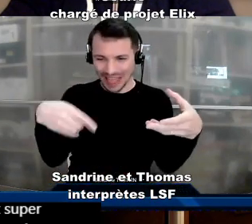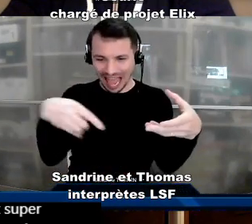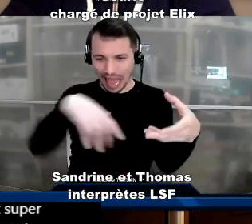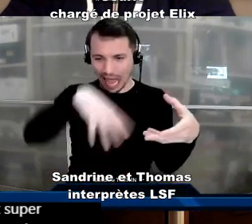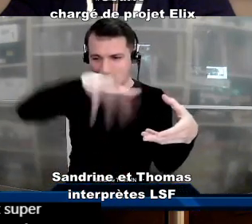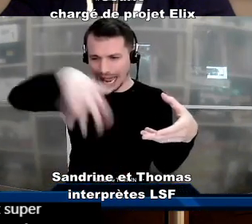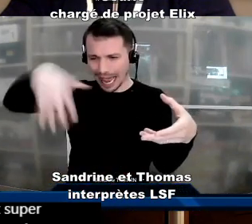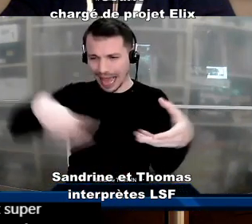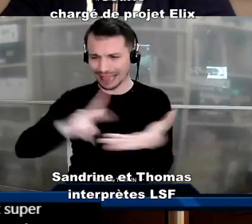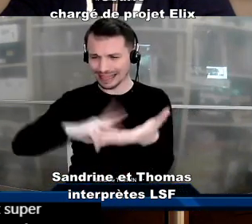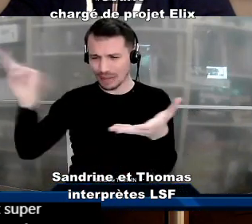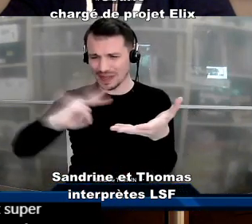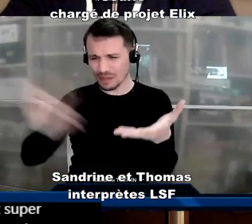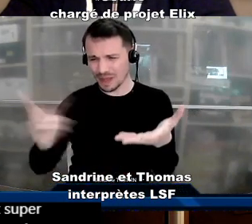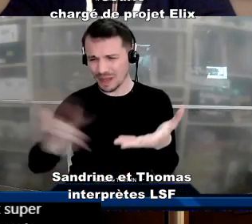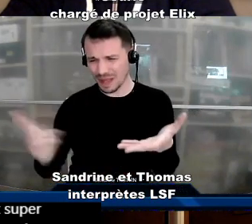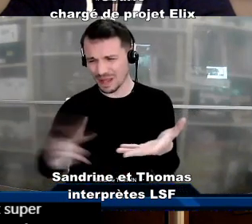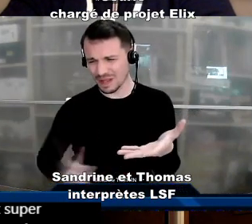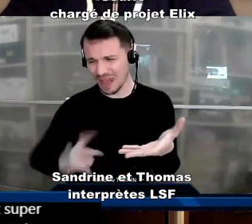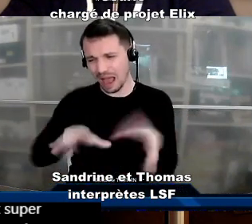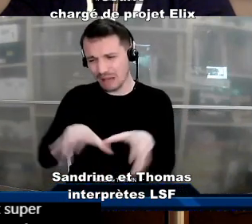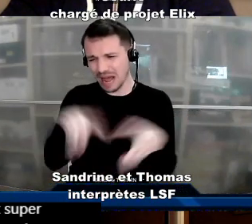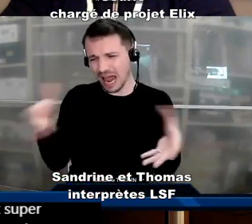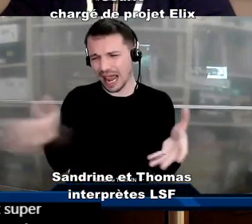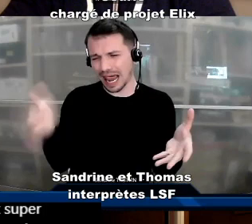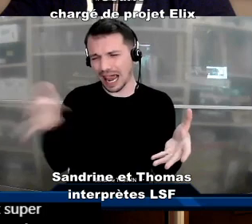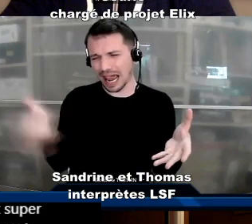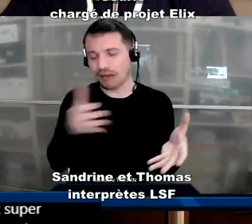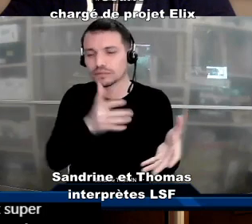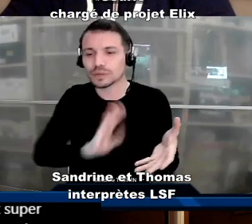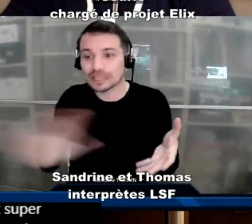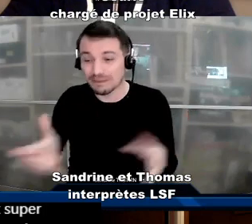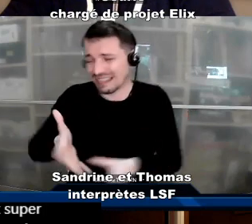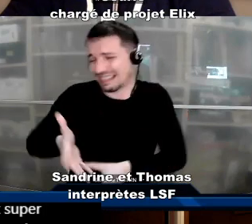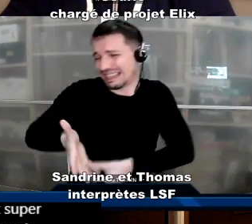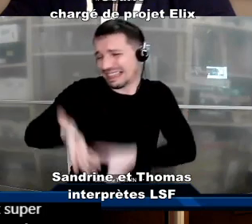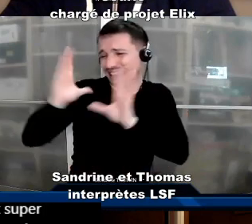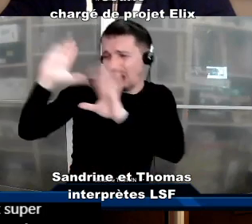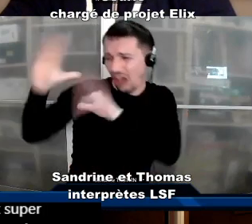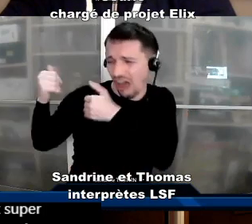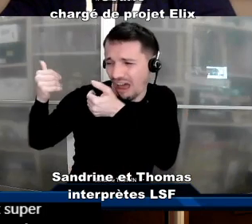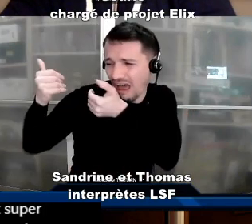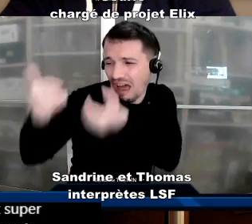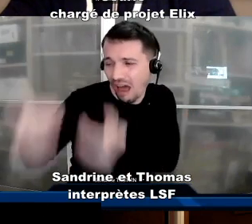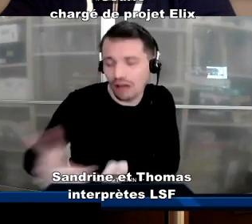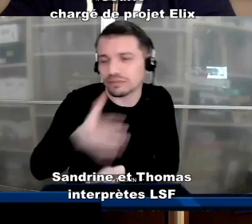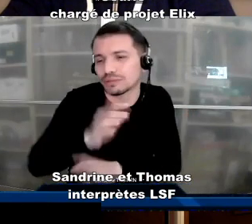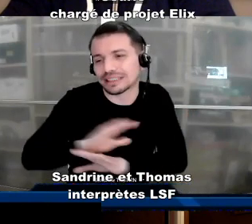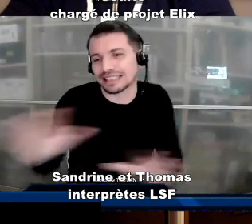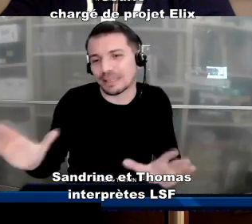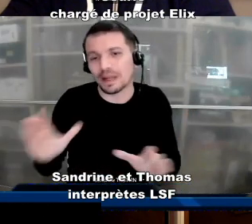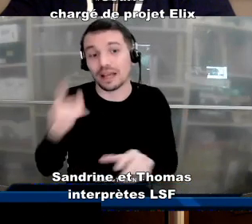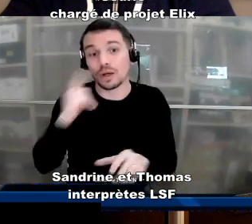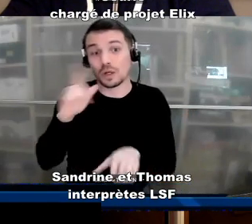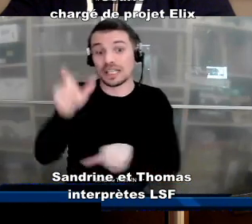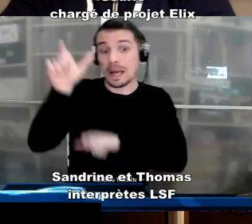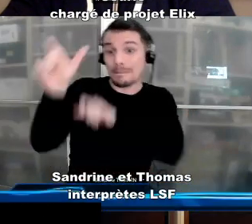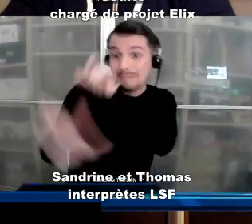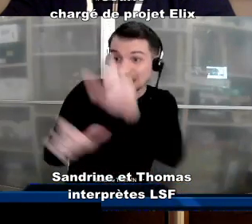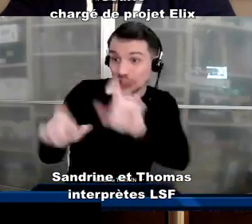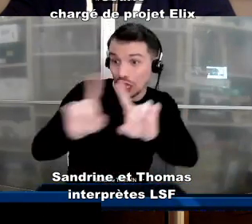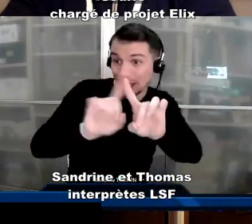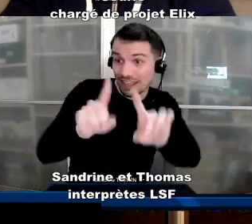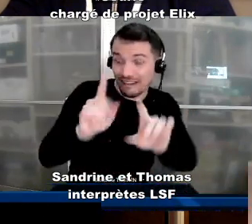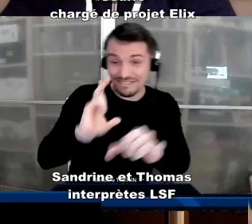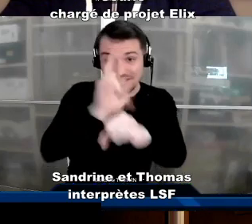du temps. Ça doit faire 10 ans qu'on travaille sur le sujet. Puis on voit, il y a beaucoup de personnes différentes en plus qui sont filmées pour les petites vidéos. C'est des